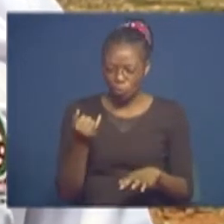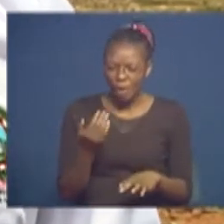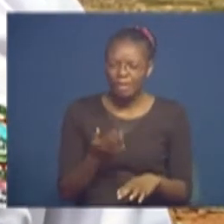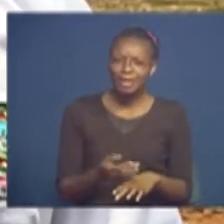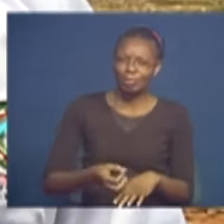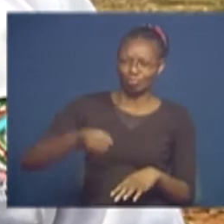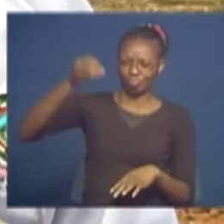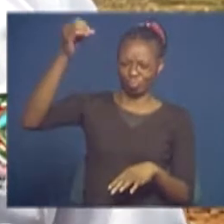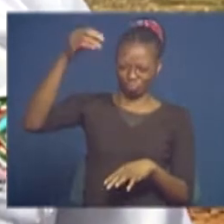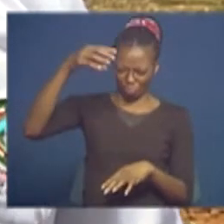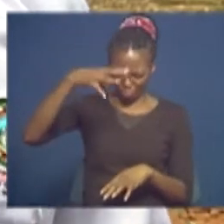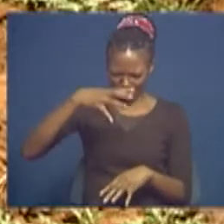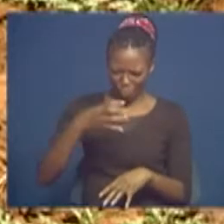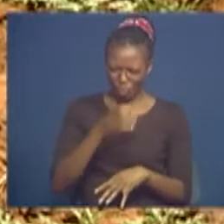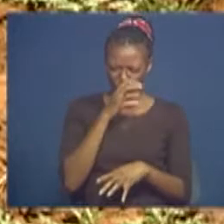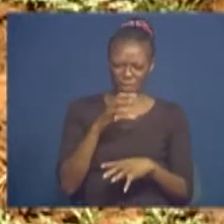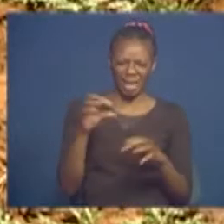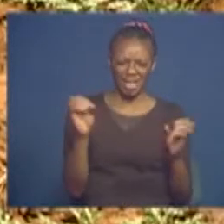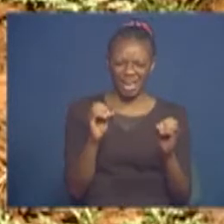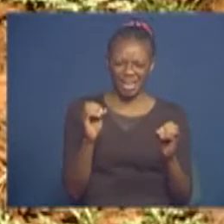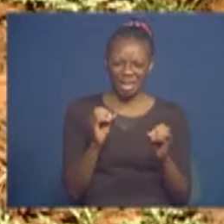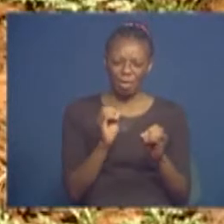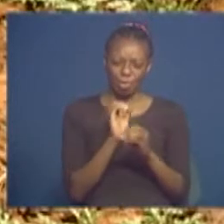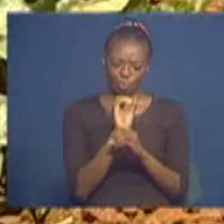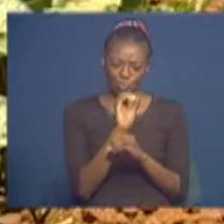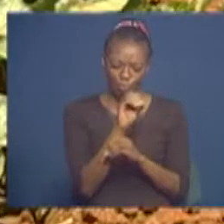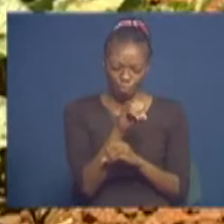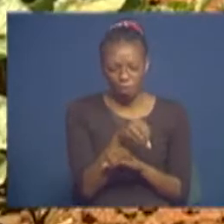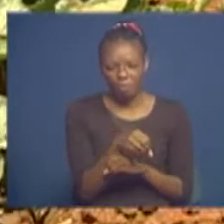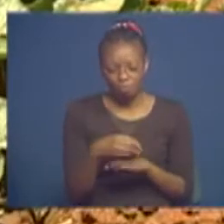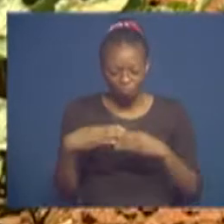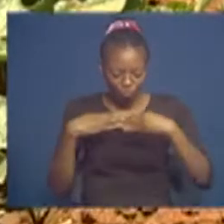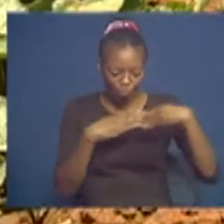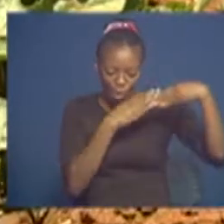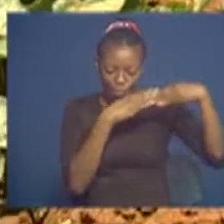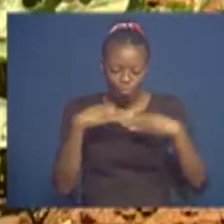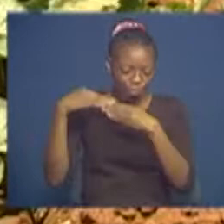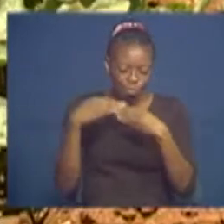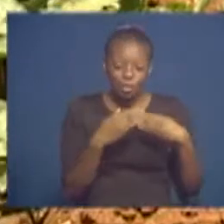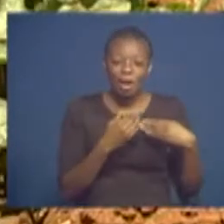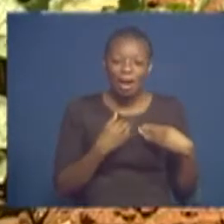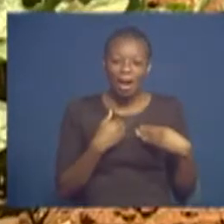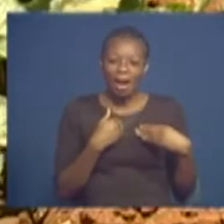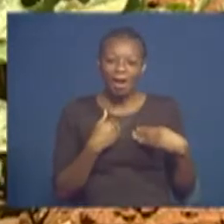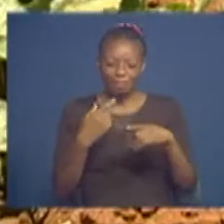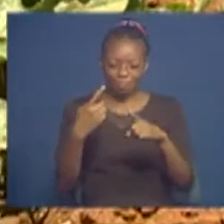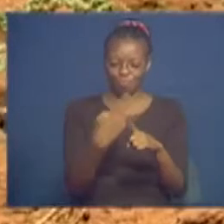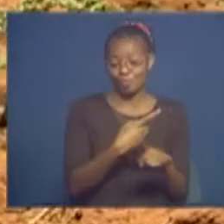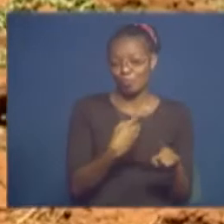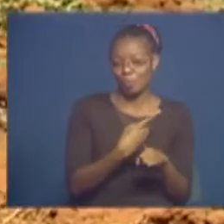na hii heat zinaharibika. Watermelon, yani tikiti maji, huwa ya aina tofauti